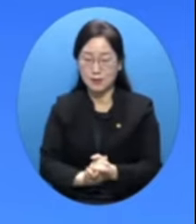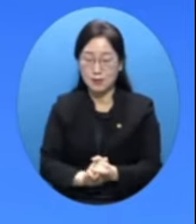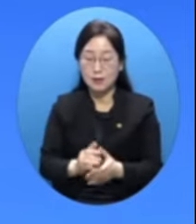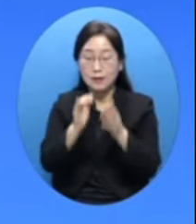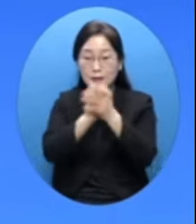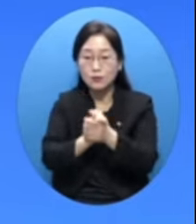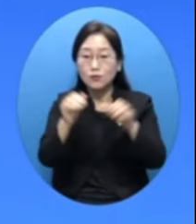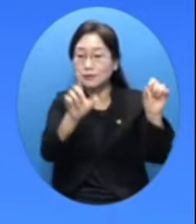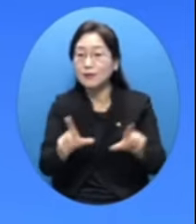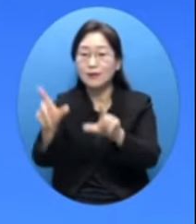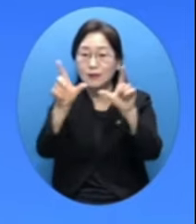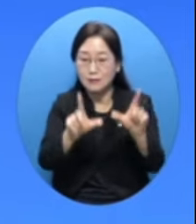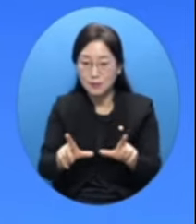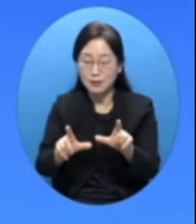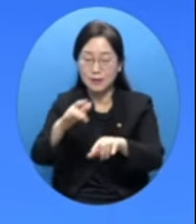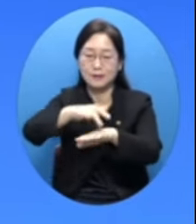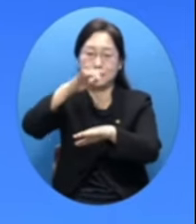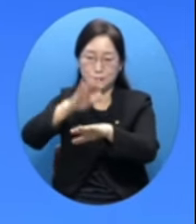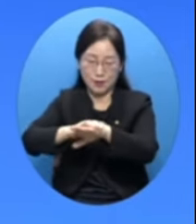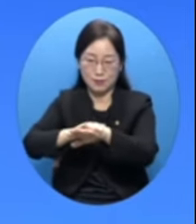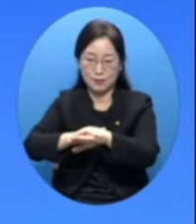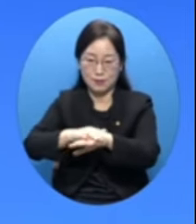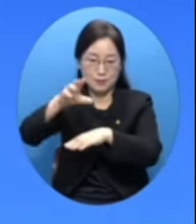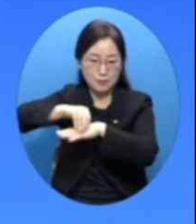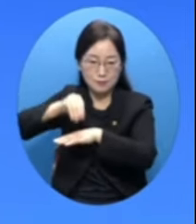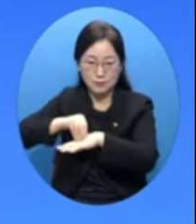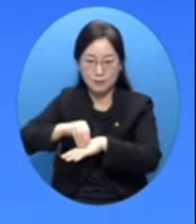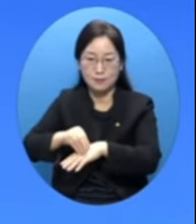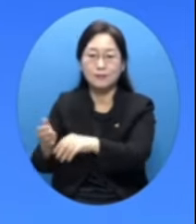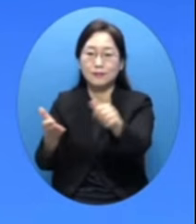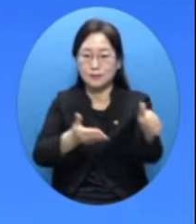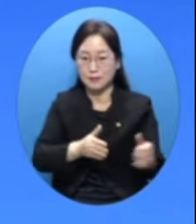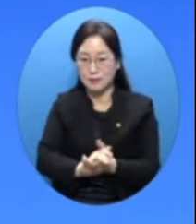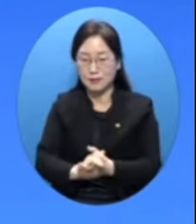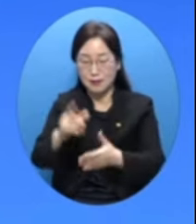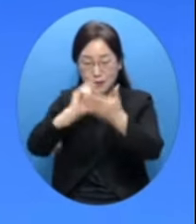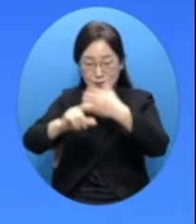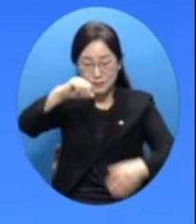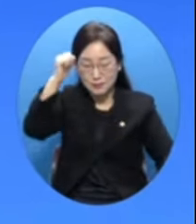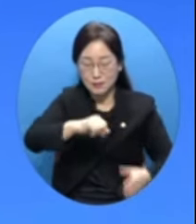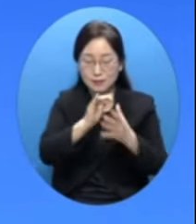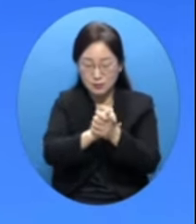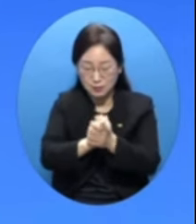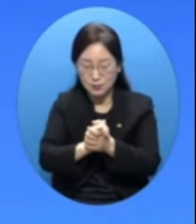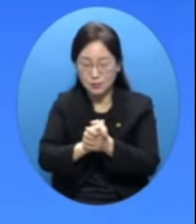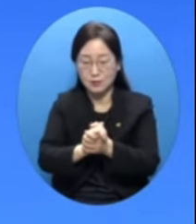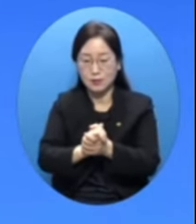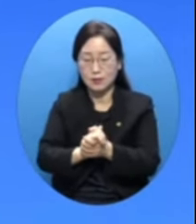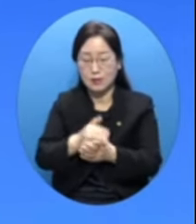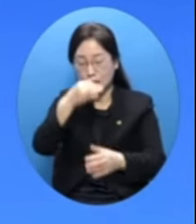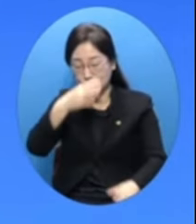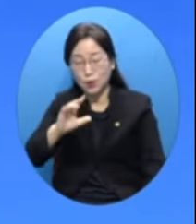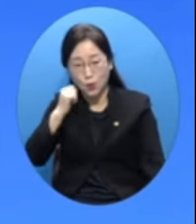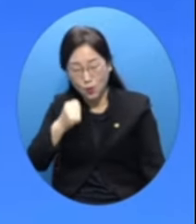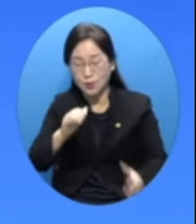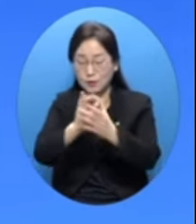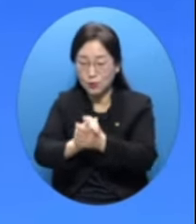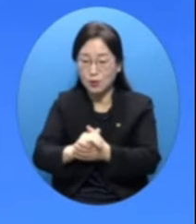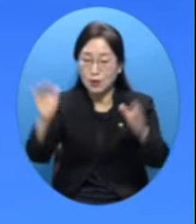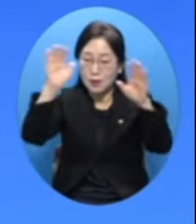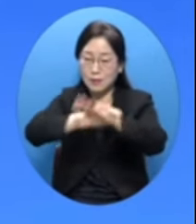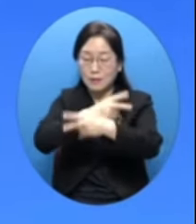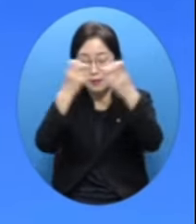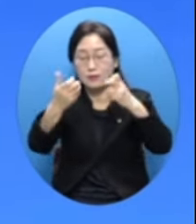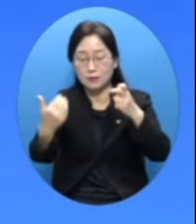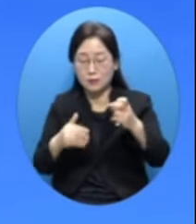삶의 습관으로 여러분 만들어 놓으시길 바랍니다. 아침에 일어나서 기도하고 때때로 힘들고 어려울 때 기도하고 밤에 잠자리에 들기